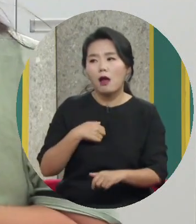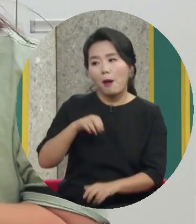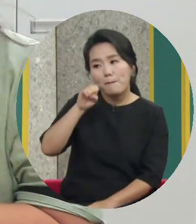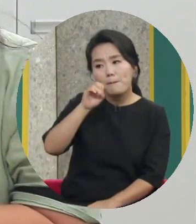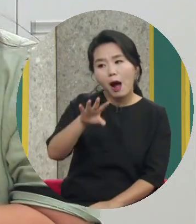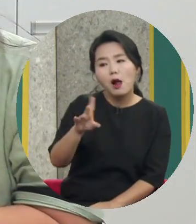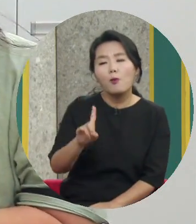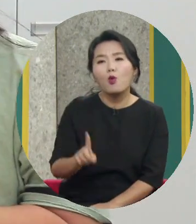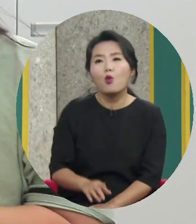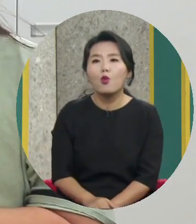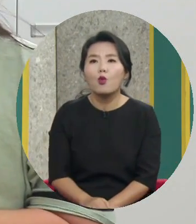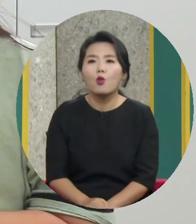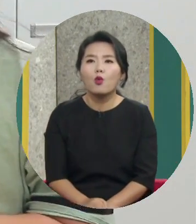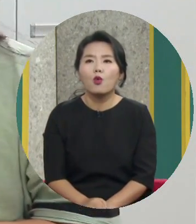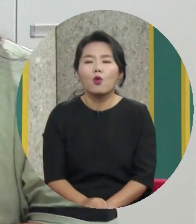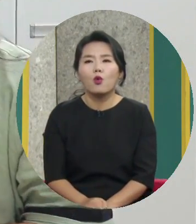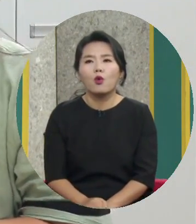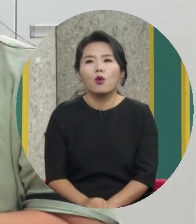하면 선물을 줄까?